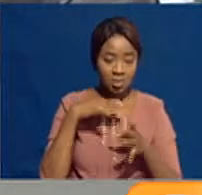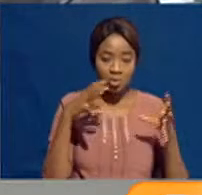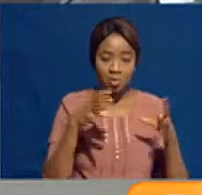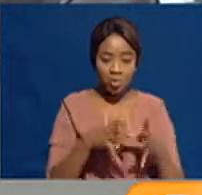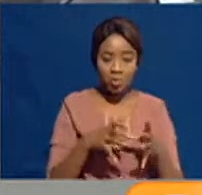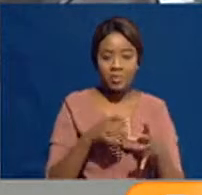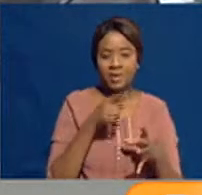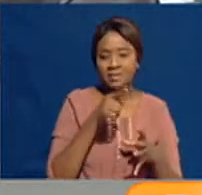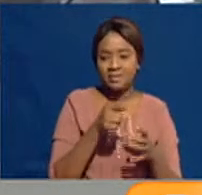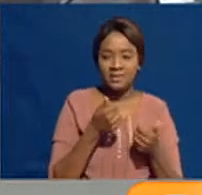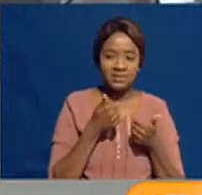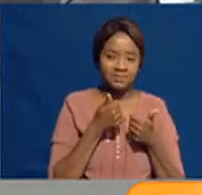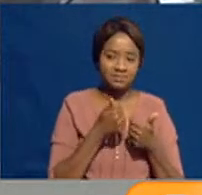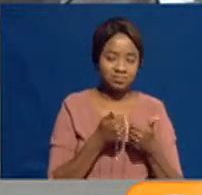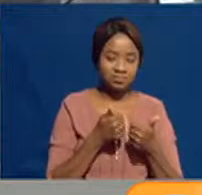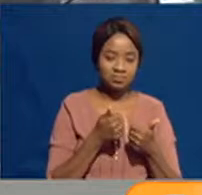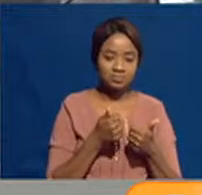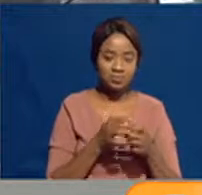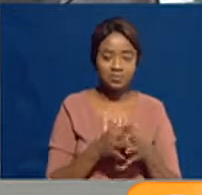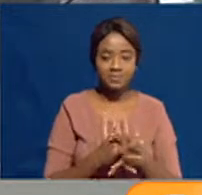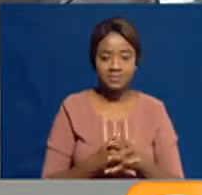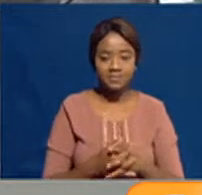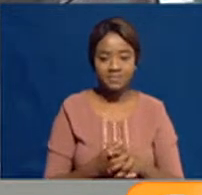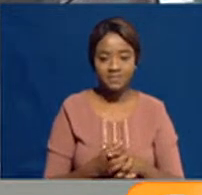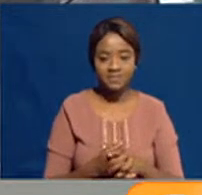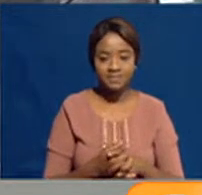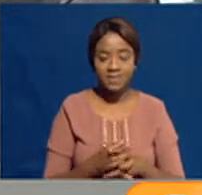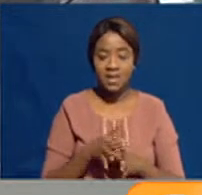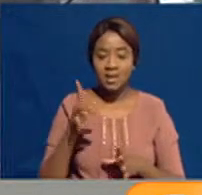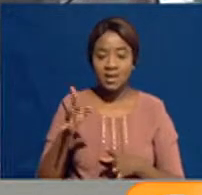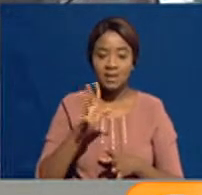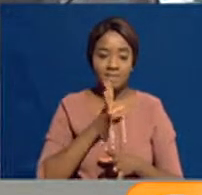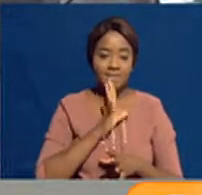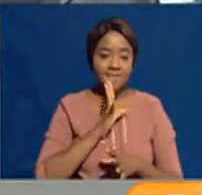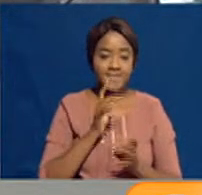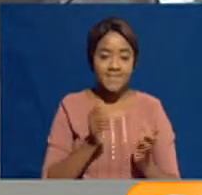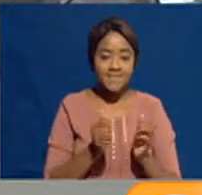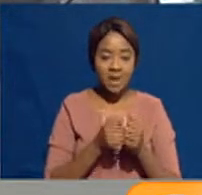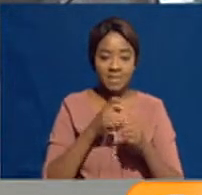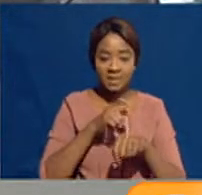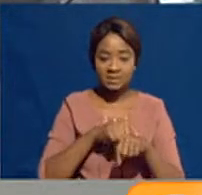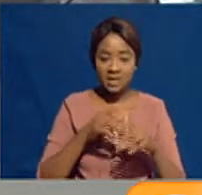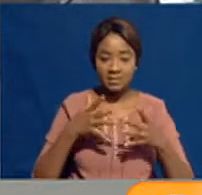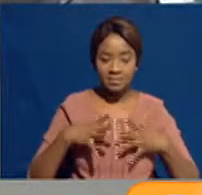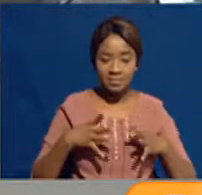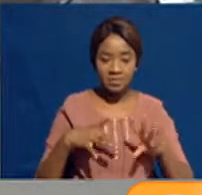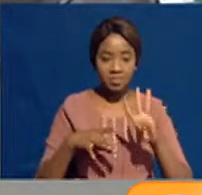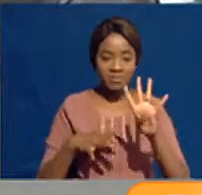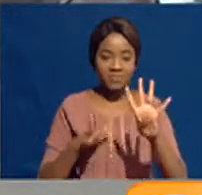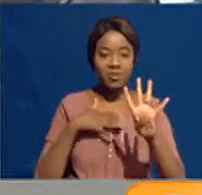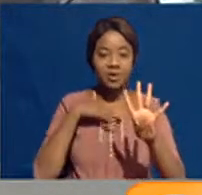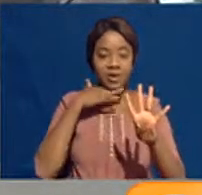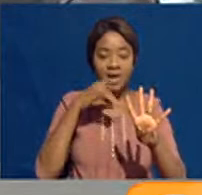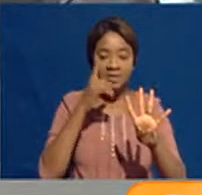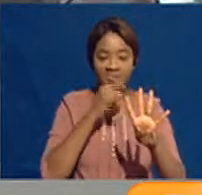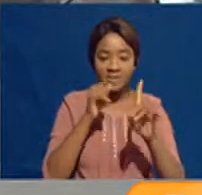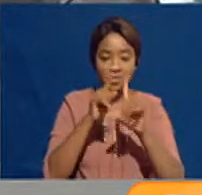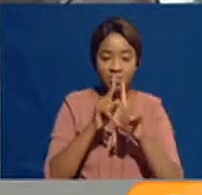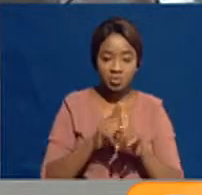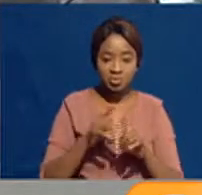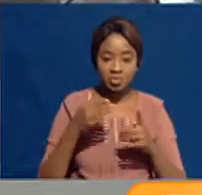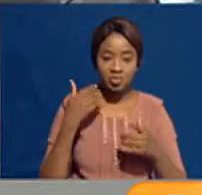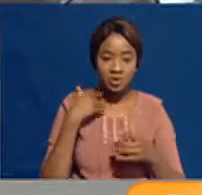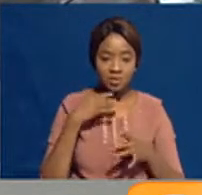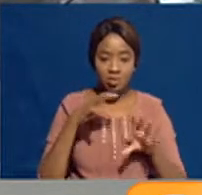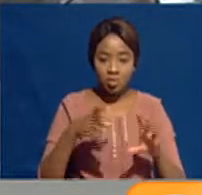watu katika kaunti sita za Bonde la Ufa. Kauli ya Kindiki imejiri wakati watu wanne wameuawa na wezi wa mifugo katika maeneo ya